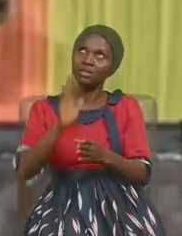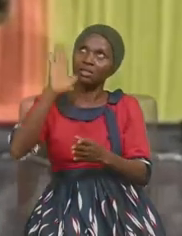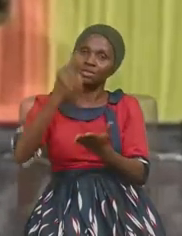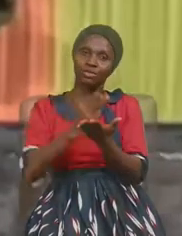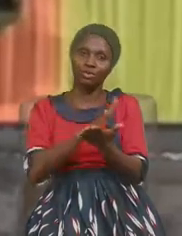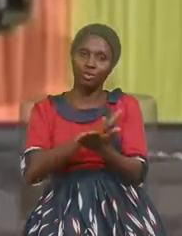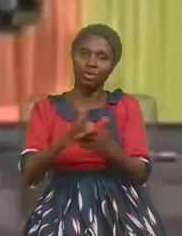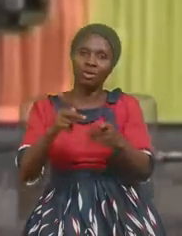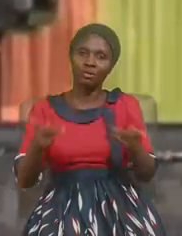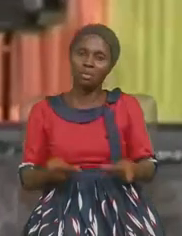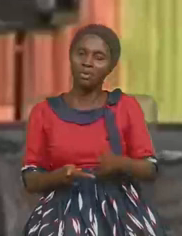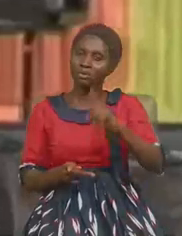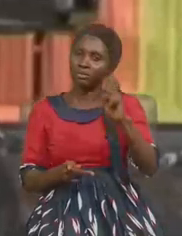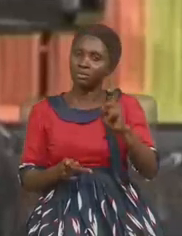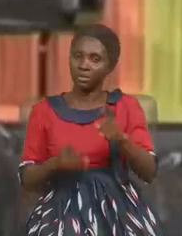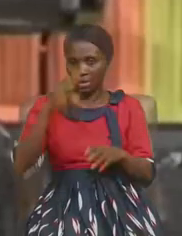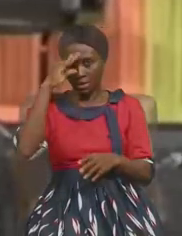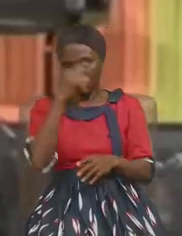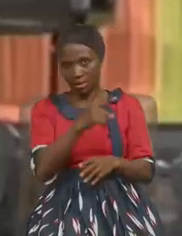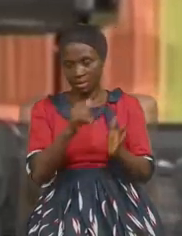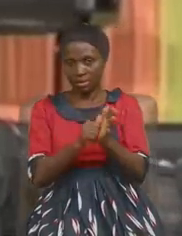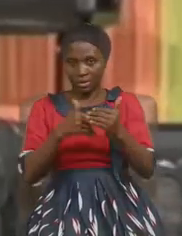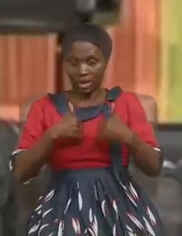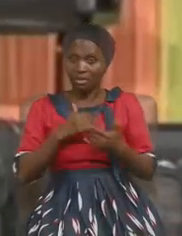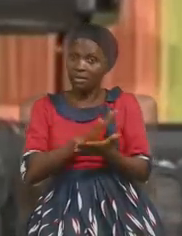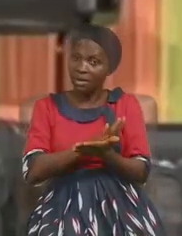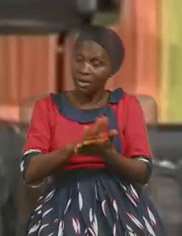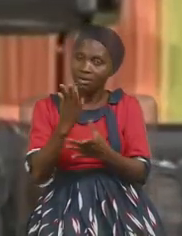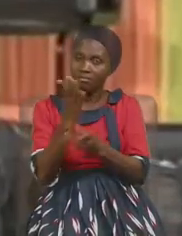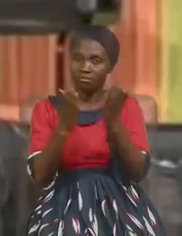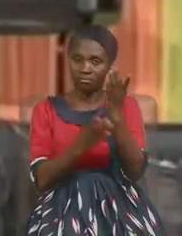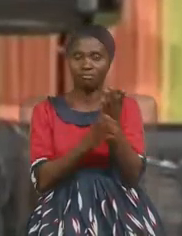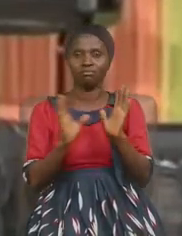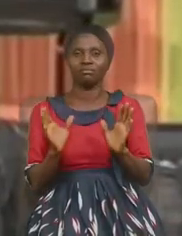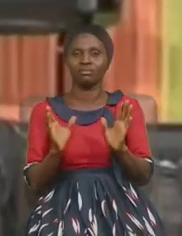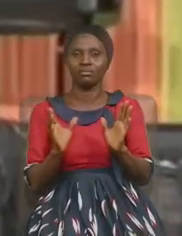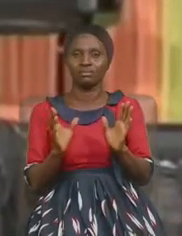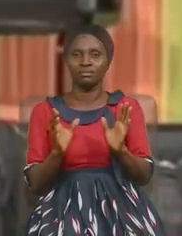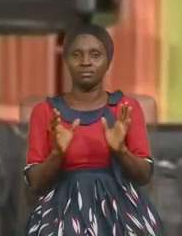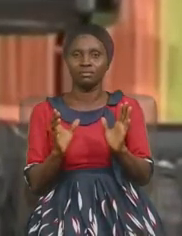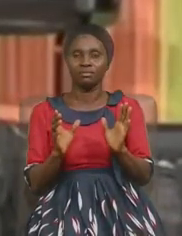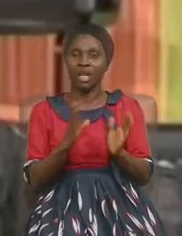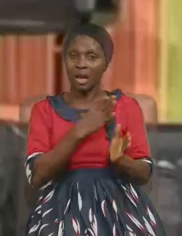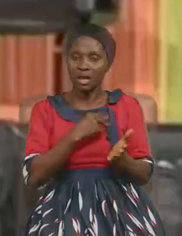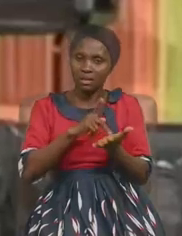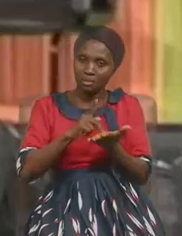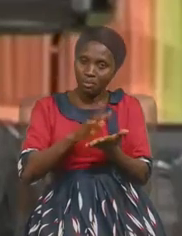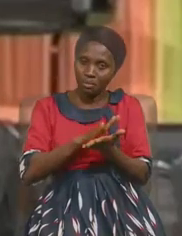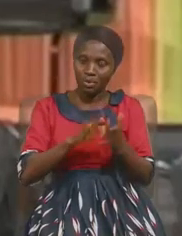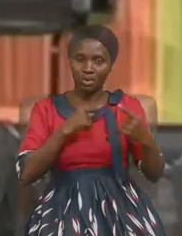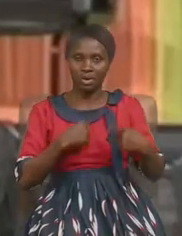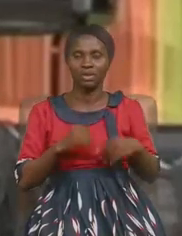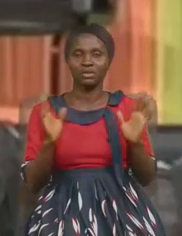Celui qui a les mains innocentes et le cœur pur. C'est pourquoi